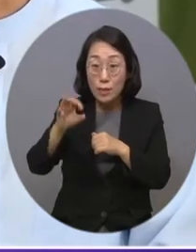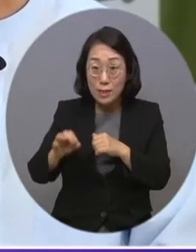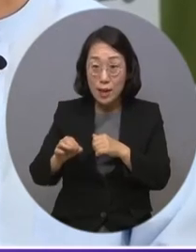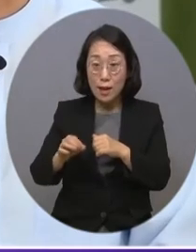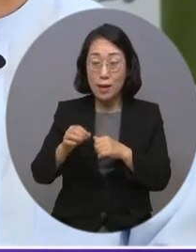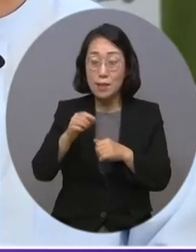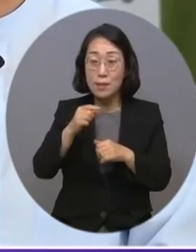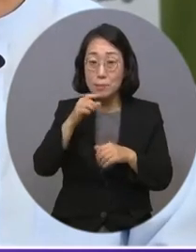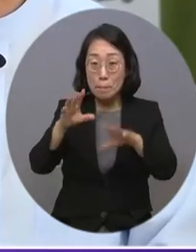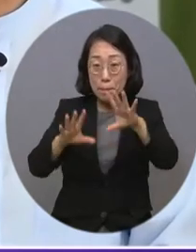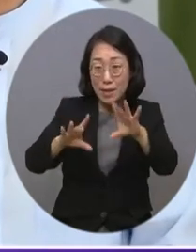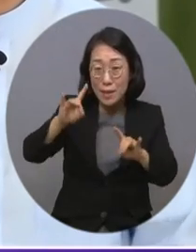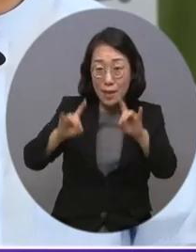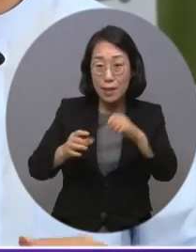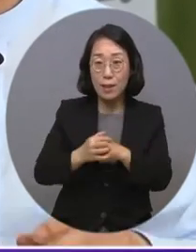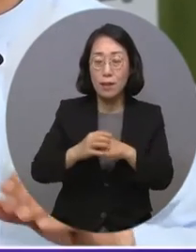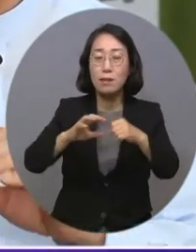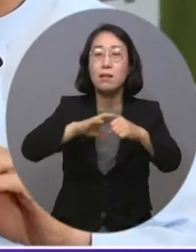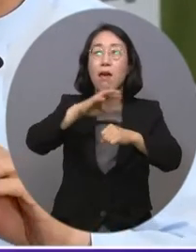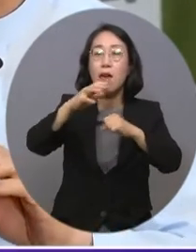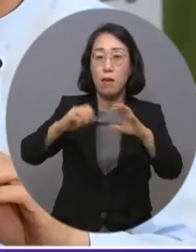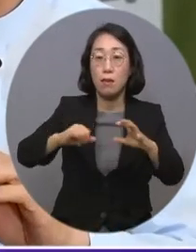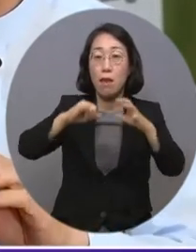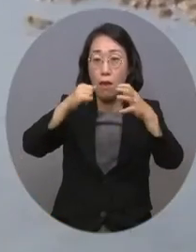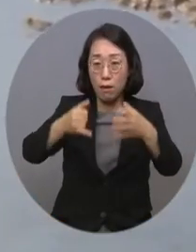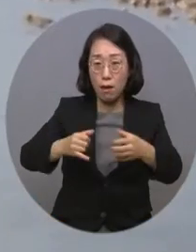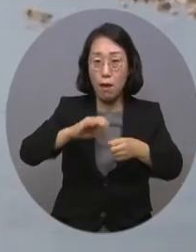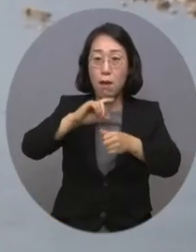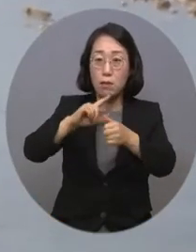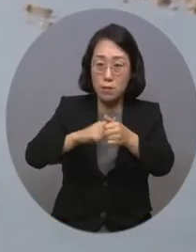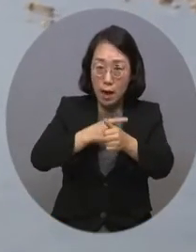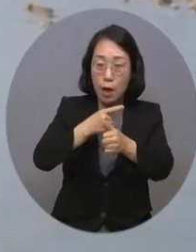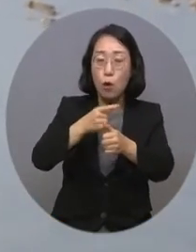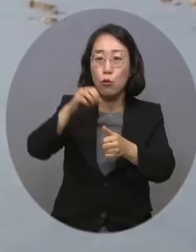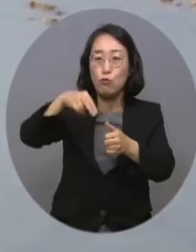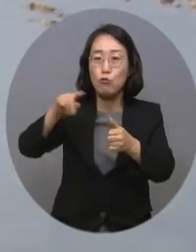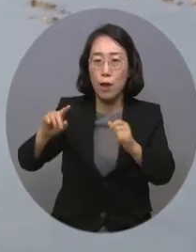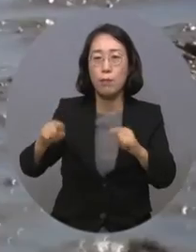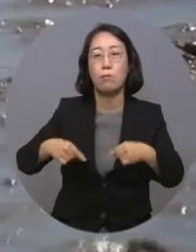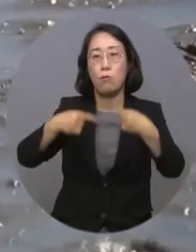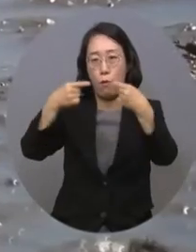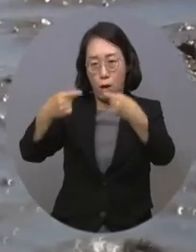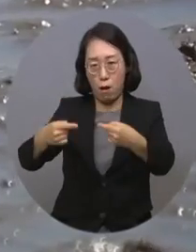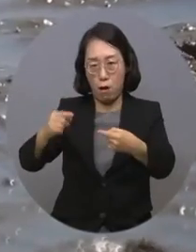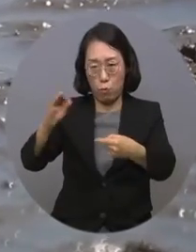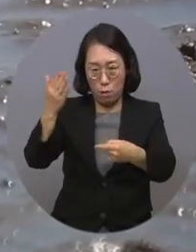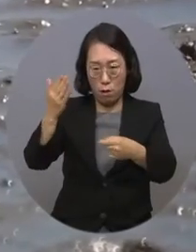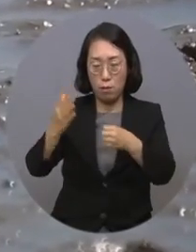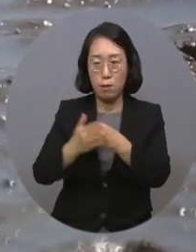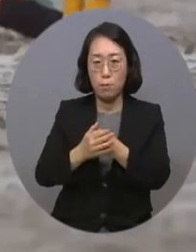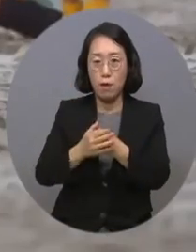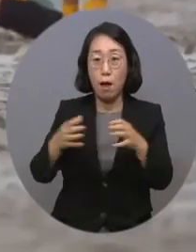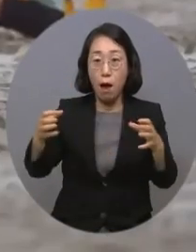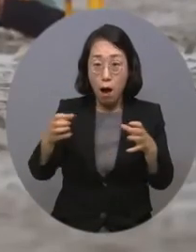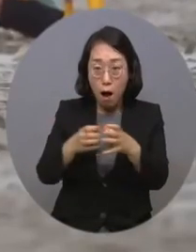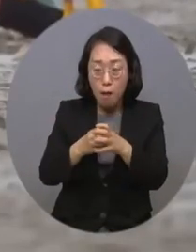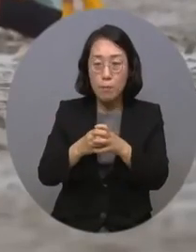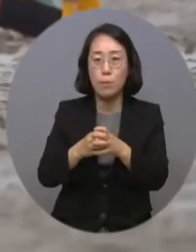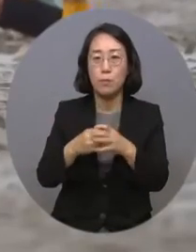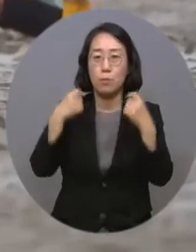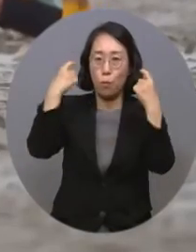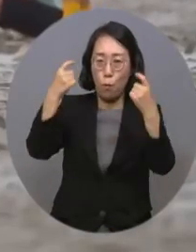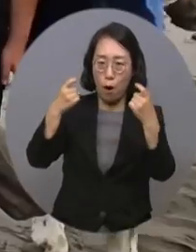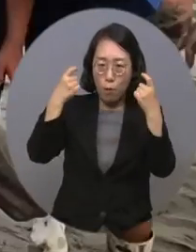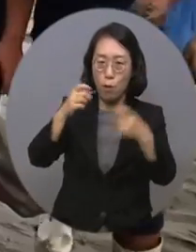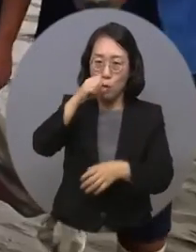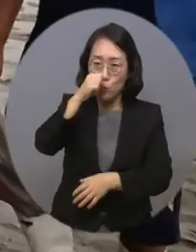자연유산으로 등재됐잖아요. 이런 것들이 맞으면 좋은 관광 자원으로 우리 전라북도의